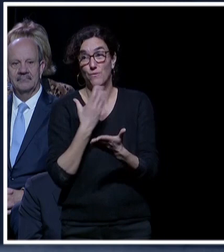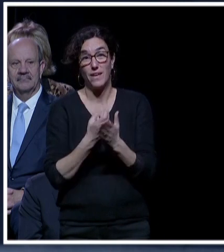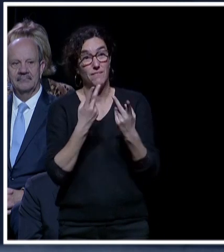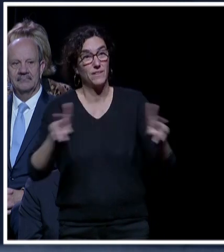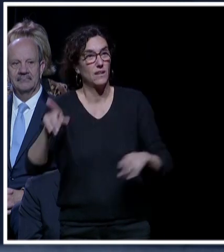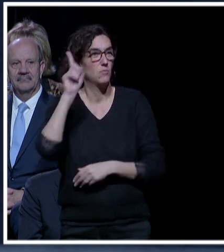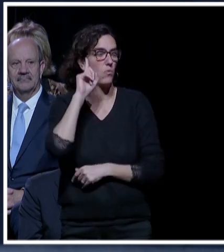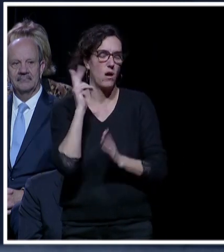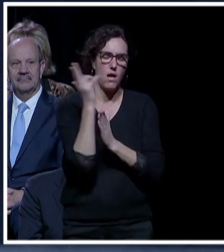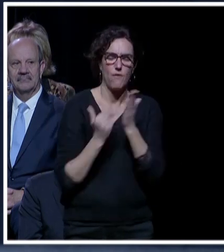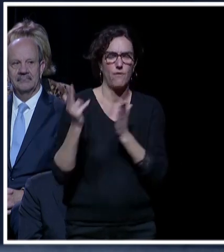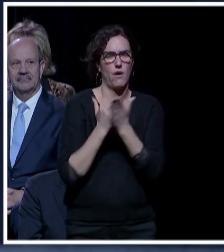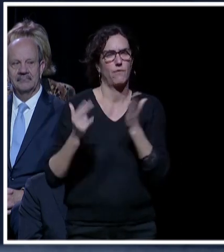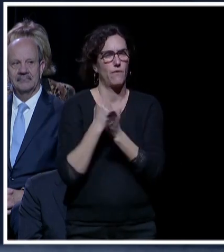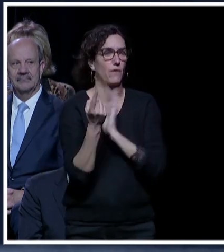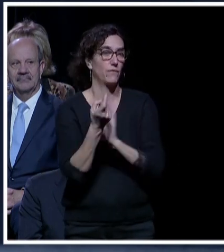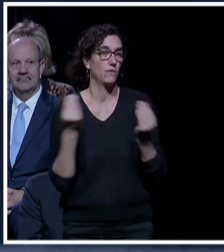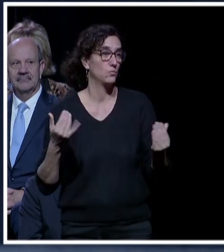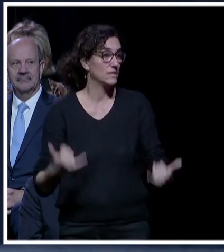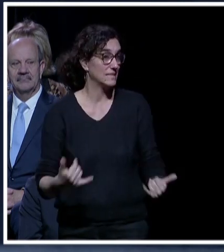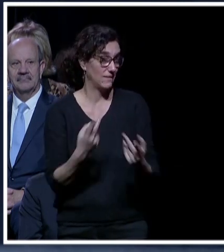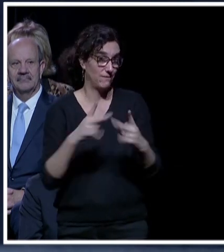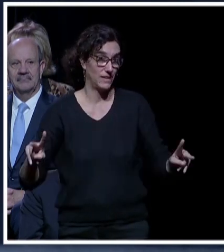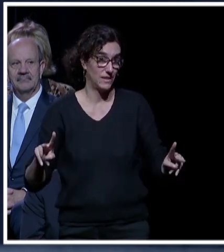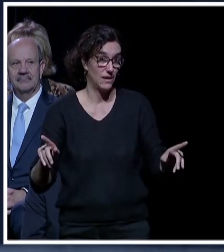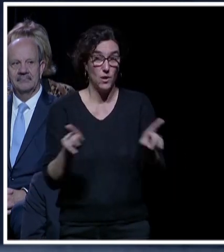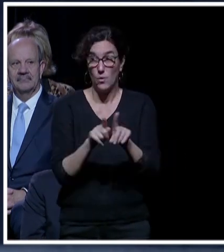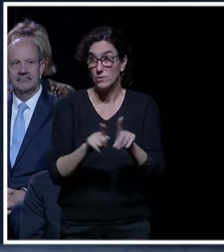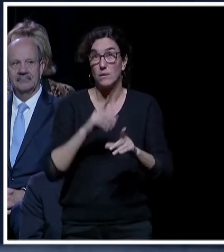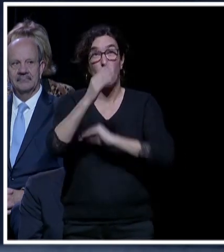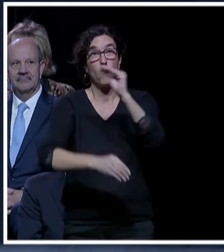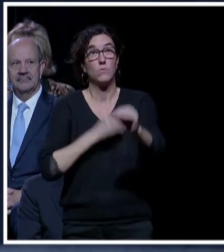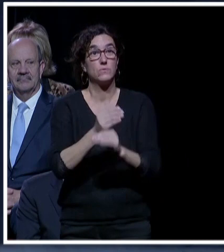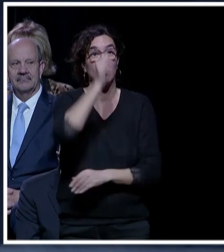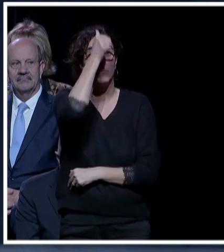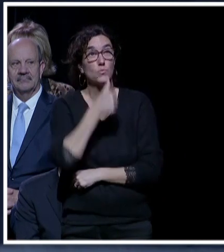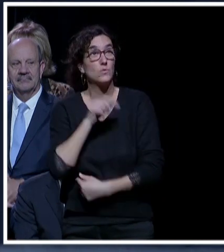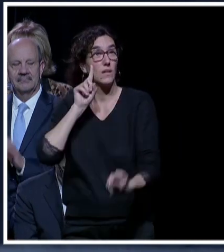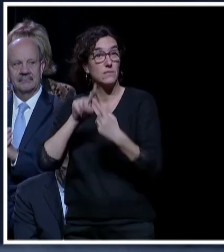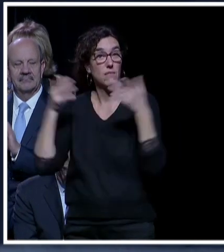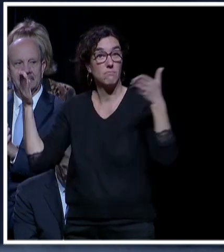grandes œuvres et qui accueille le seul musée au monde dédié à cet immense artiste.